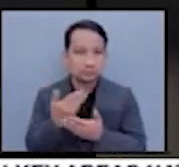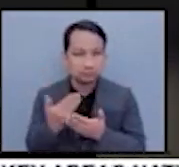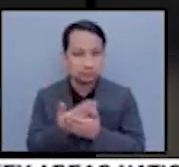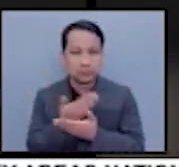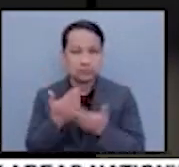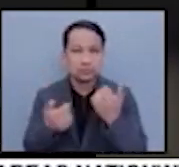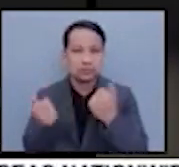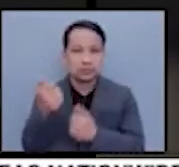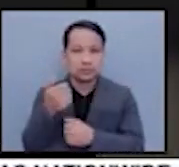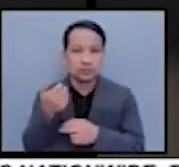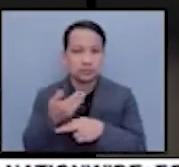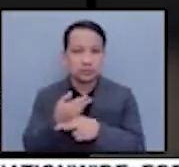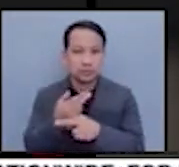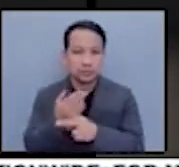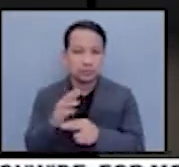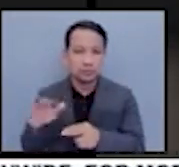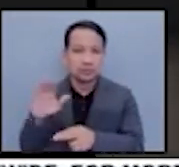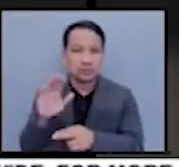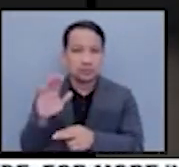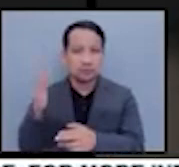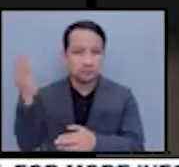renovated plenary